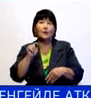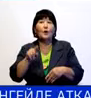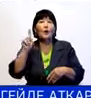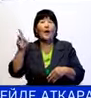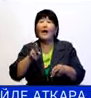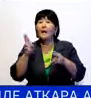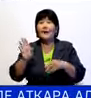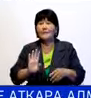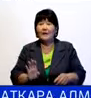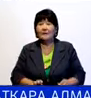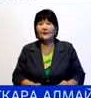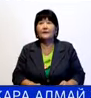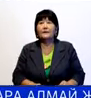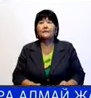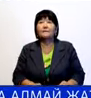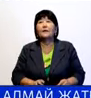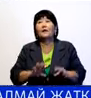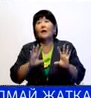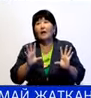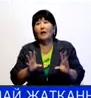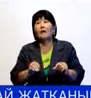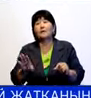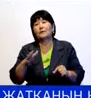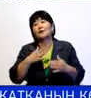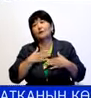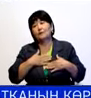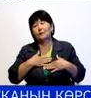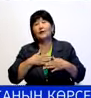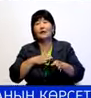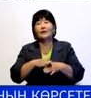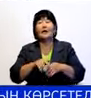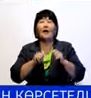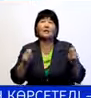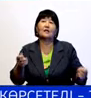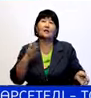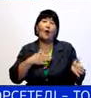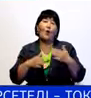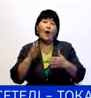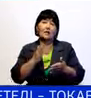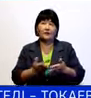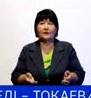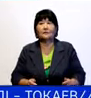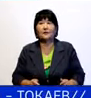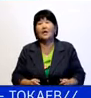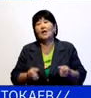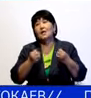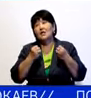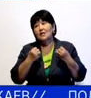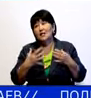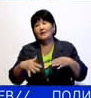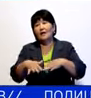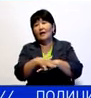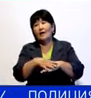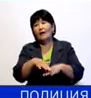barmaymız. Ya ajur hükümetimiz aqtalıp sol aşılıp atqanda qoyışdı biz. Ya жақсы бұл халықтың